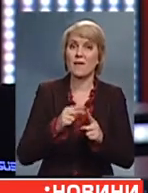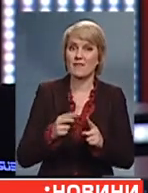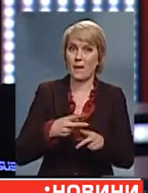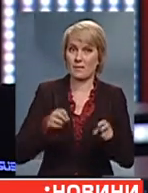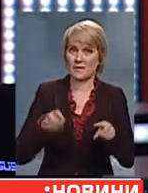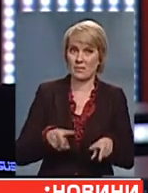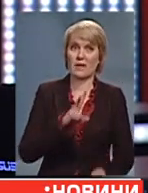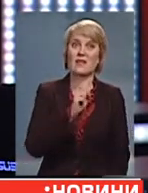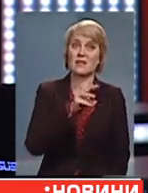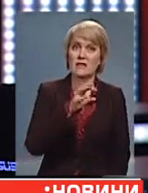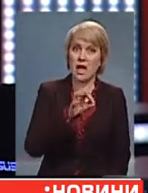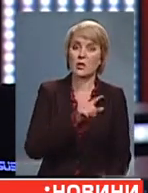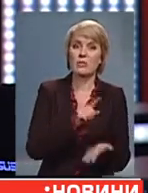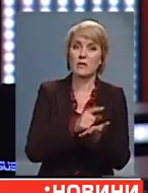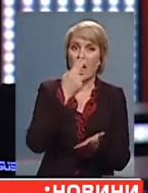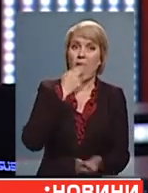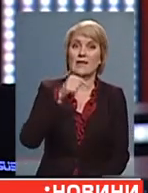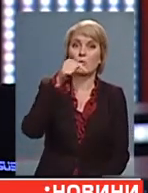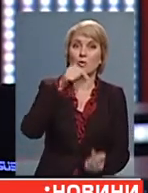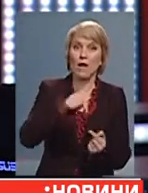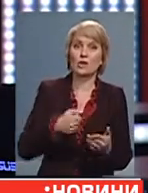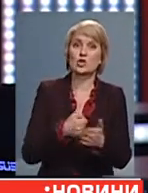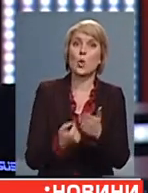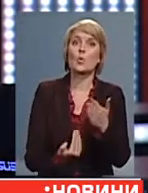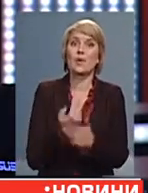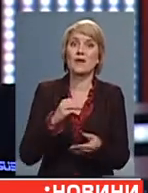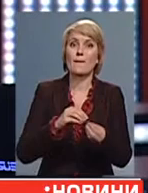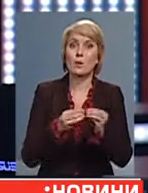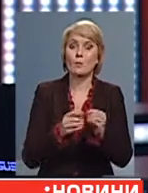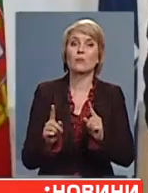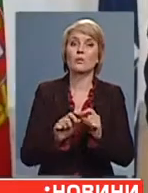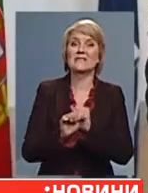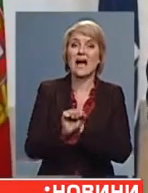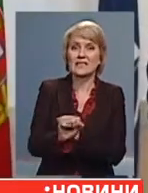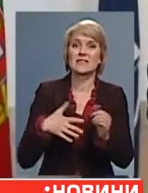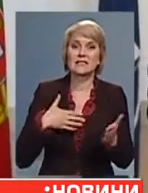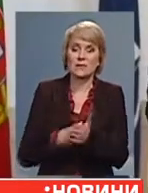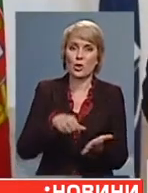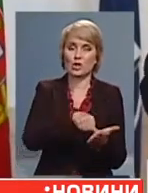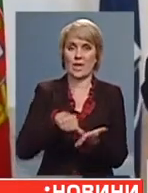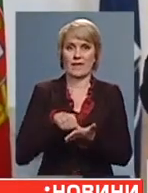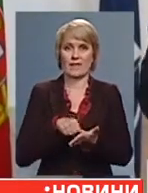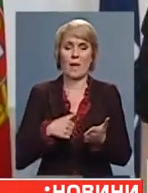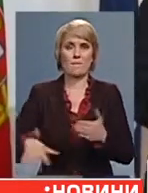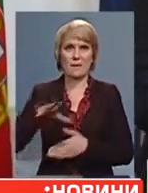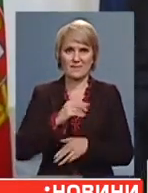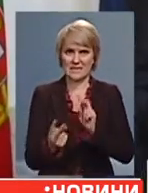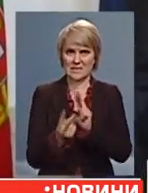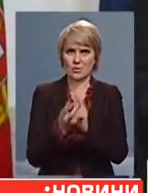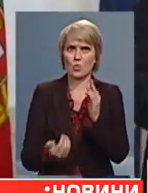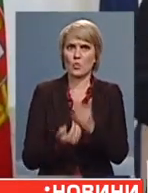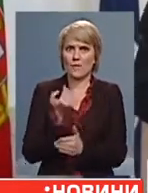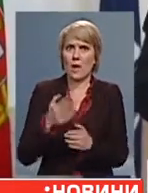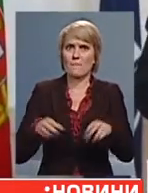АТО має адаптуватися до нових проблем щоб захистити своїх членів ми всі зіткнулися з новою